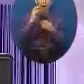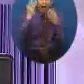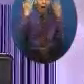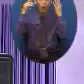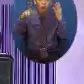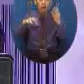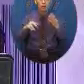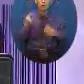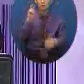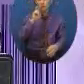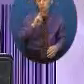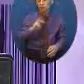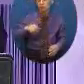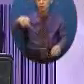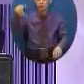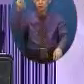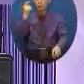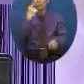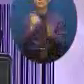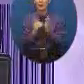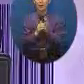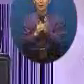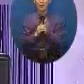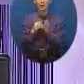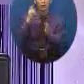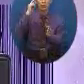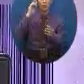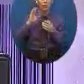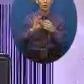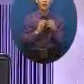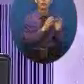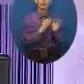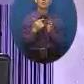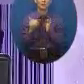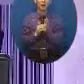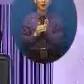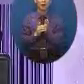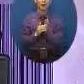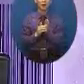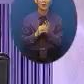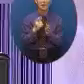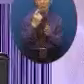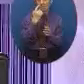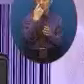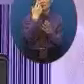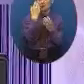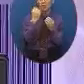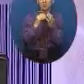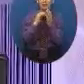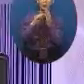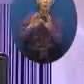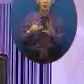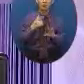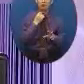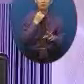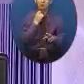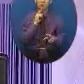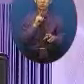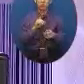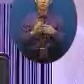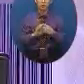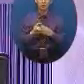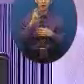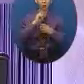기생학교에서 가물을 이미 익힌 분들입니다. 어떻게 보면 준비된 연예인이라고도 할 수 있겠죠. 오늘날도